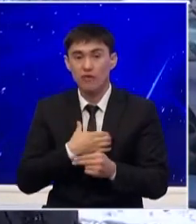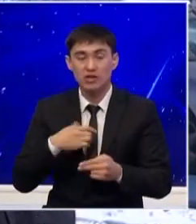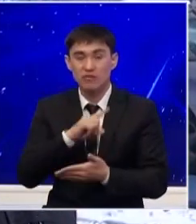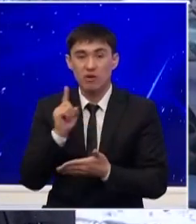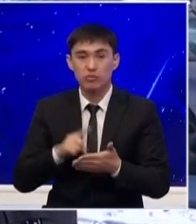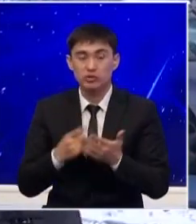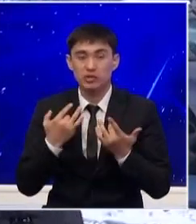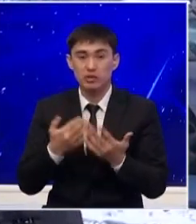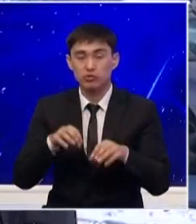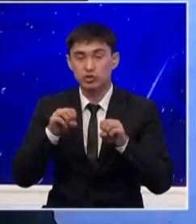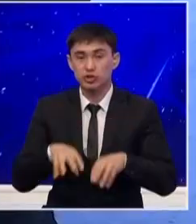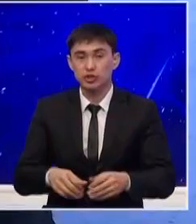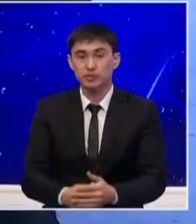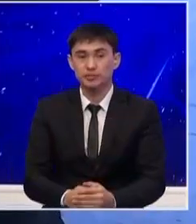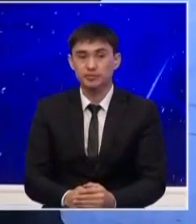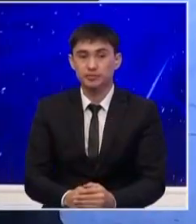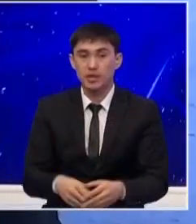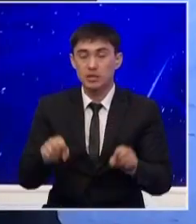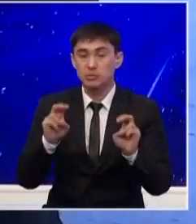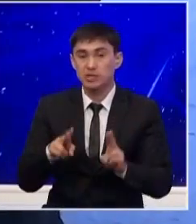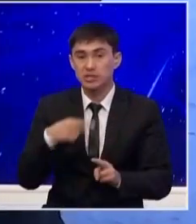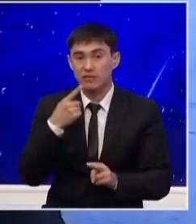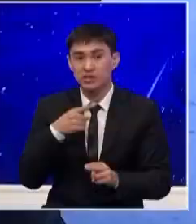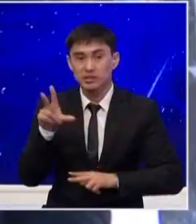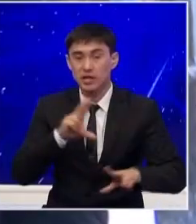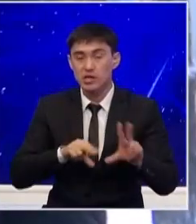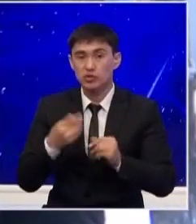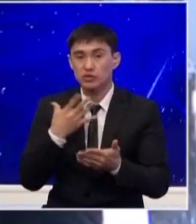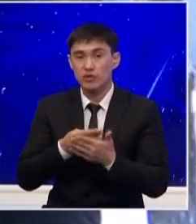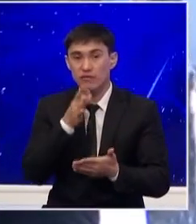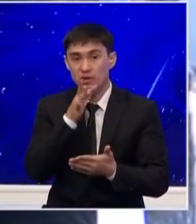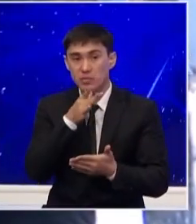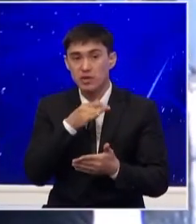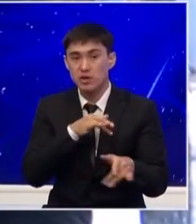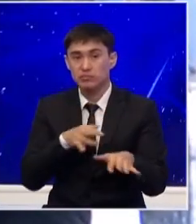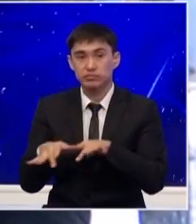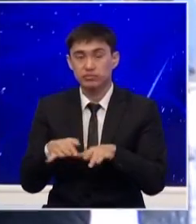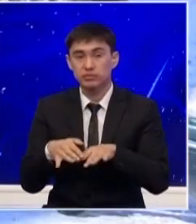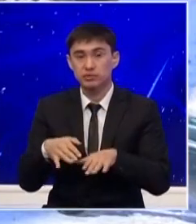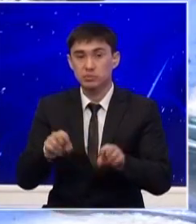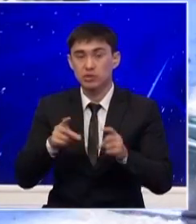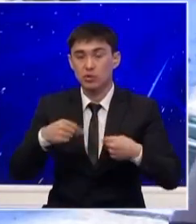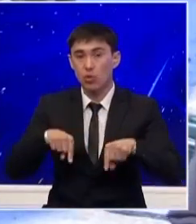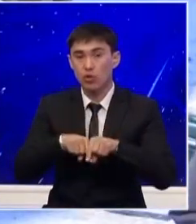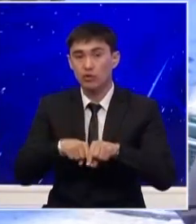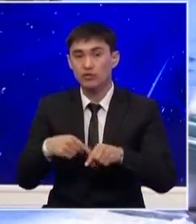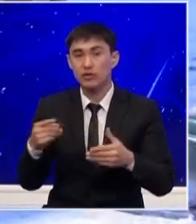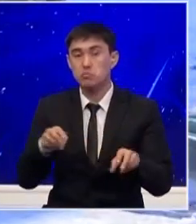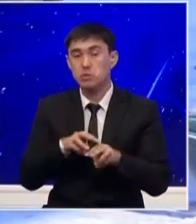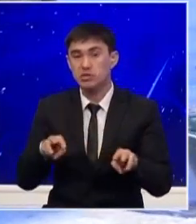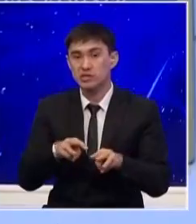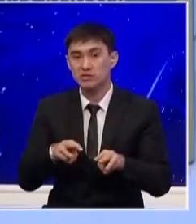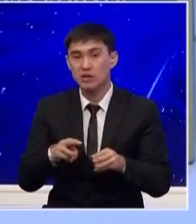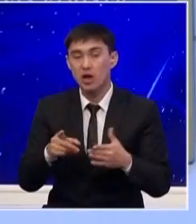вопрос, требующий решения. Специалисты выразили надежду на своевременное реагирование компетентных органов и министерств